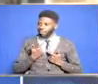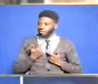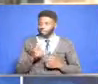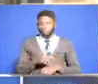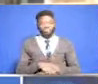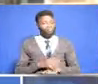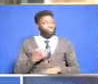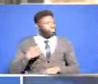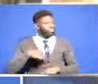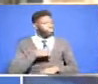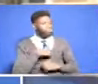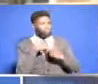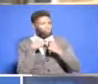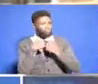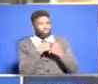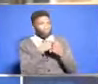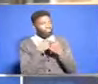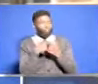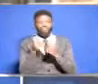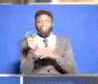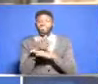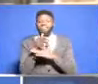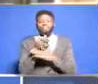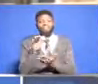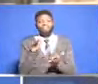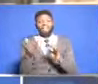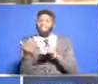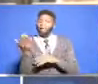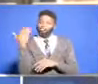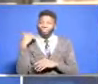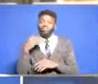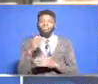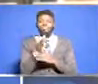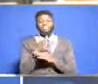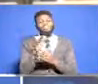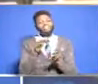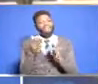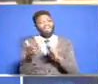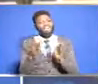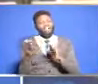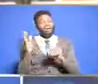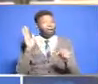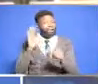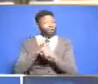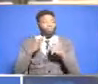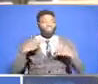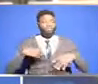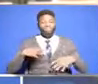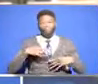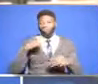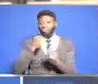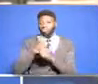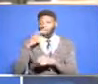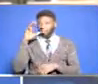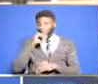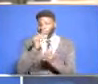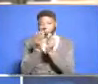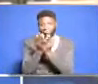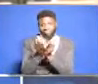kufa. Huko mbeleni samaki lisakufa sana, mpaka watu wengi walikosa kasi, maboti zikafutwa